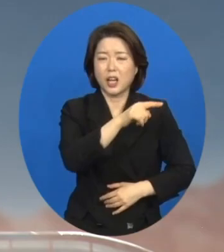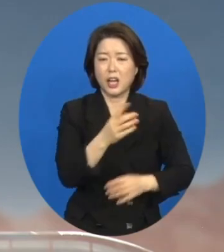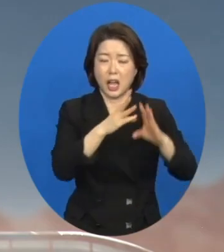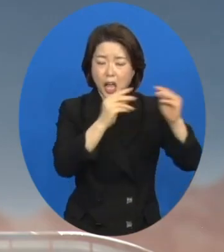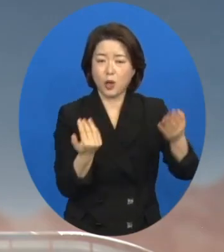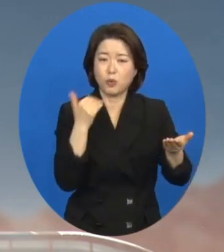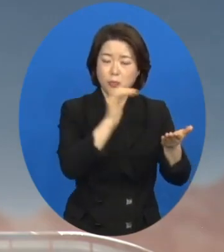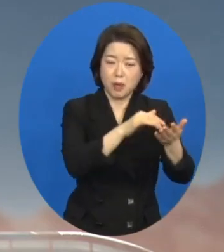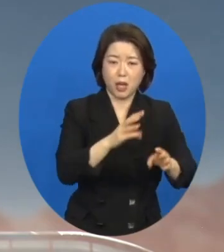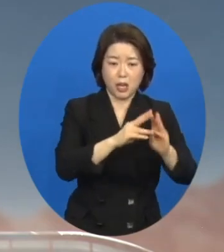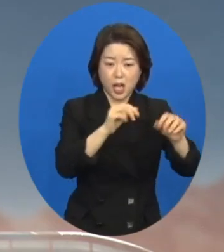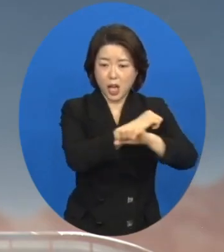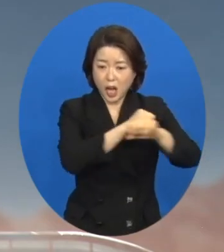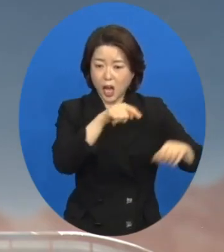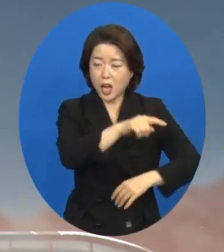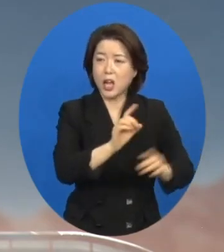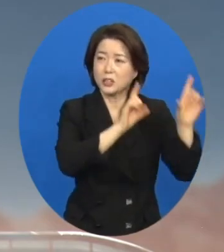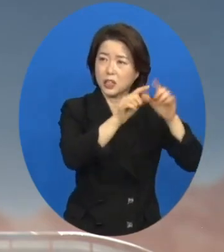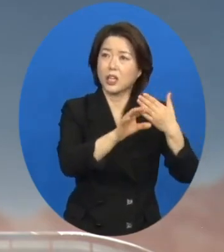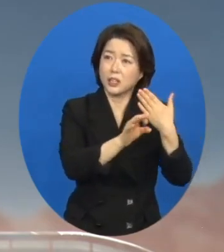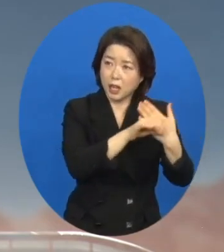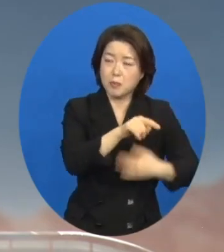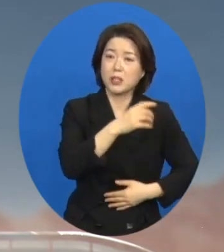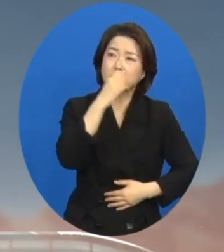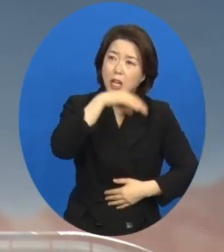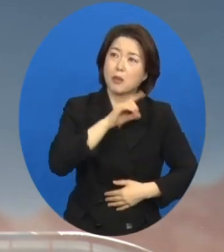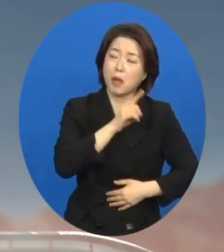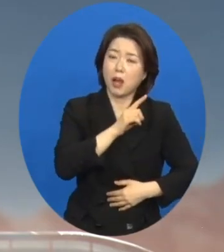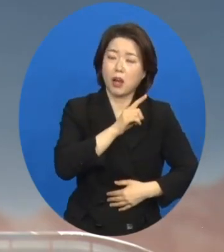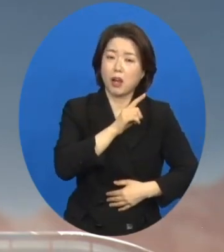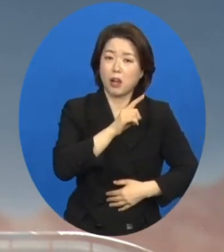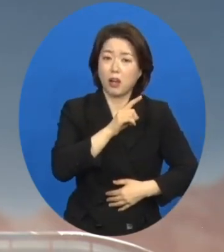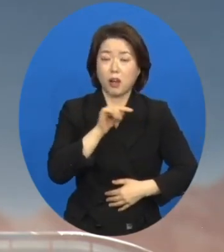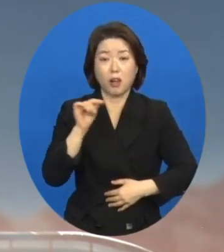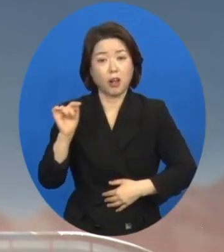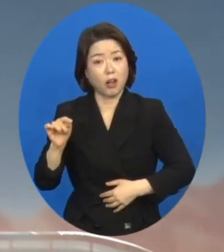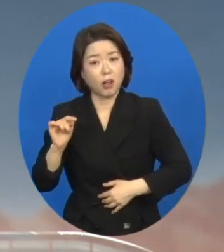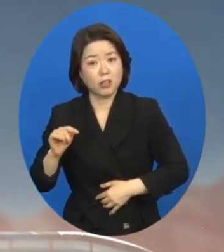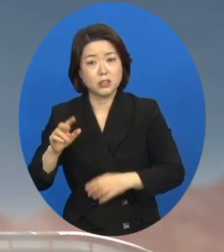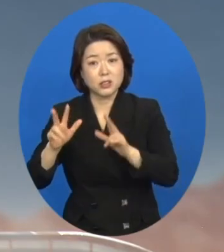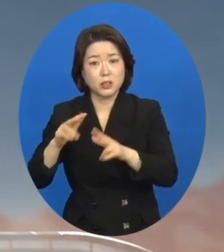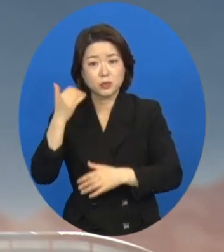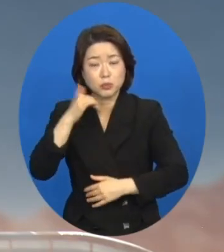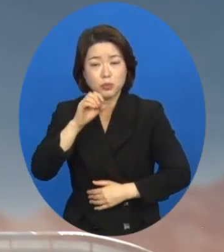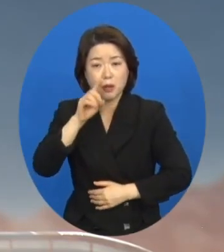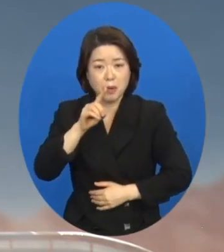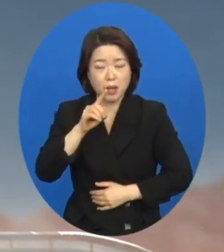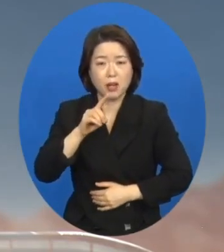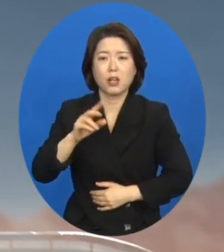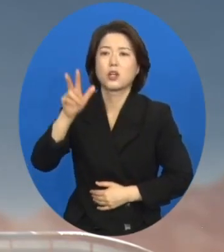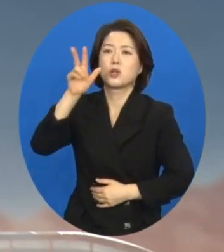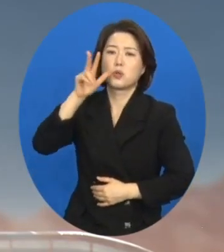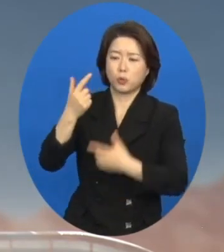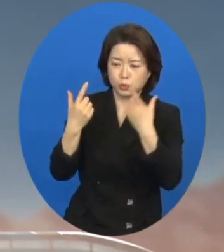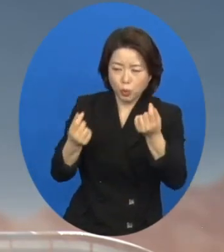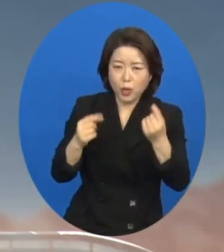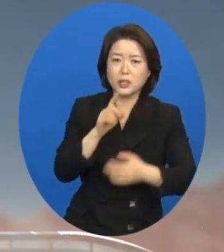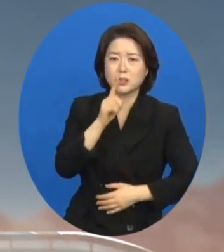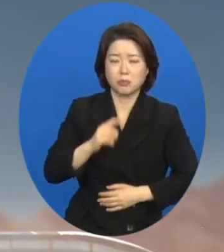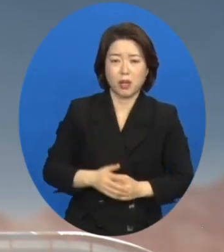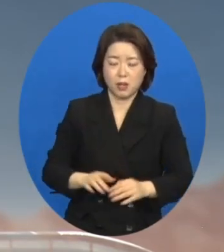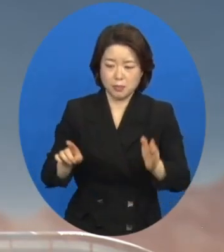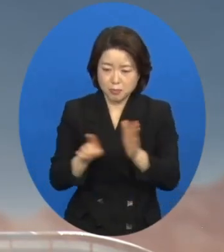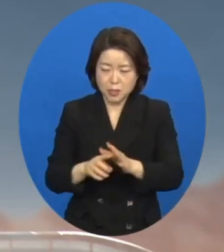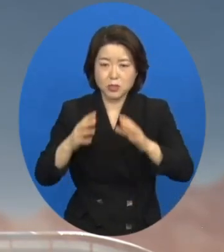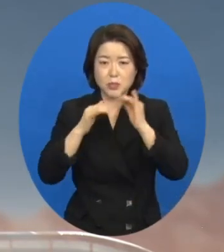죽었더라면, 그 차라리를 누가 하고 있어요 지금? 여호수아가 하고 있어요. 그 믿음의 사람, 담대한